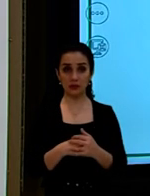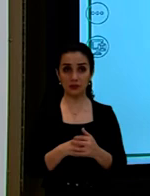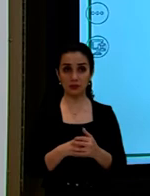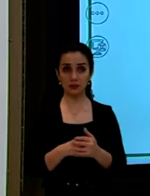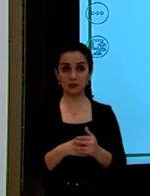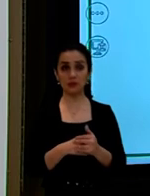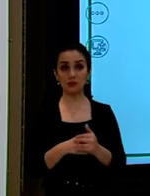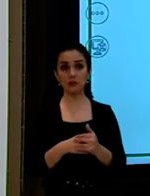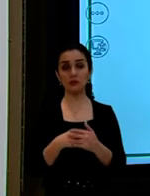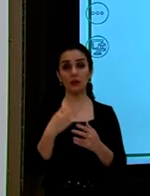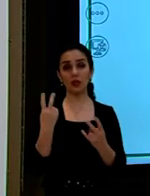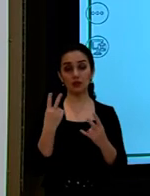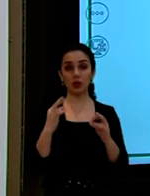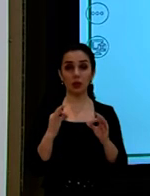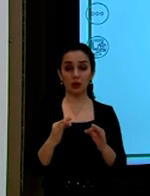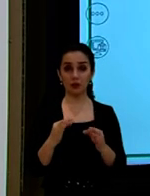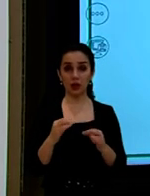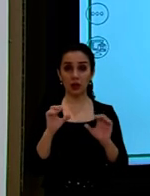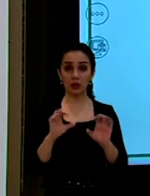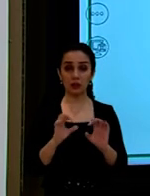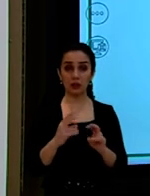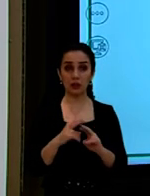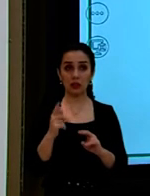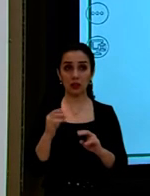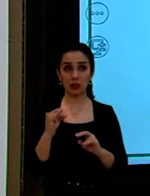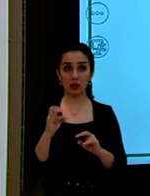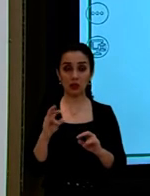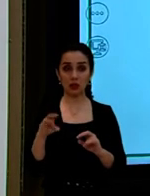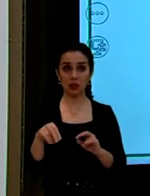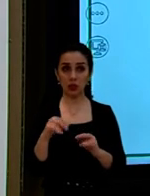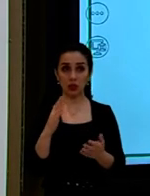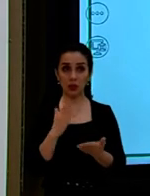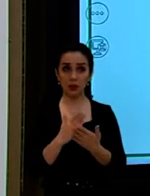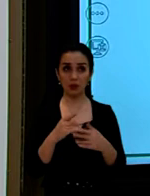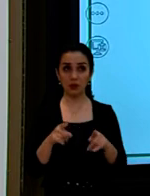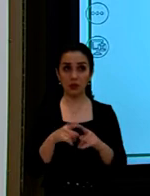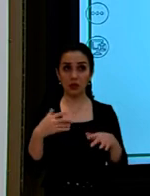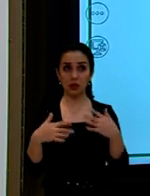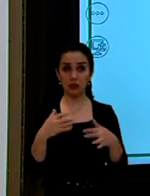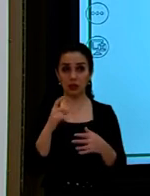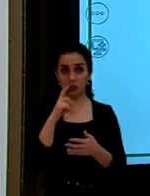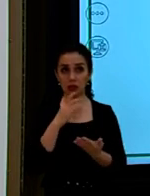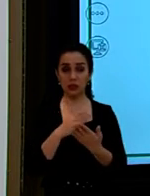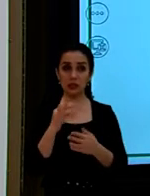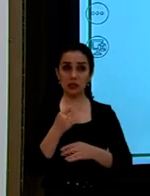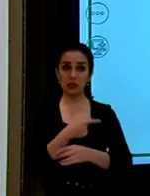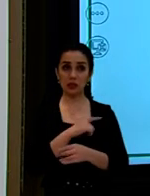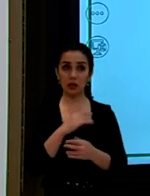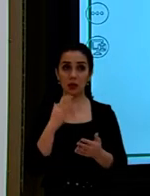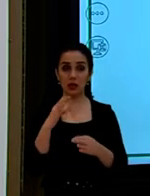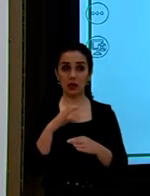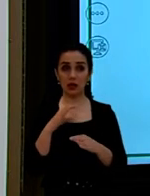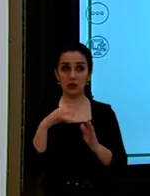второе правило гидролиз соли образованной слабой кислотой и сильным основанием